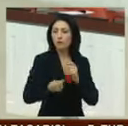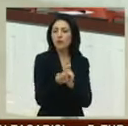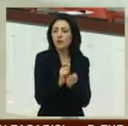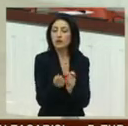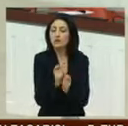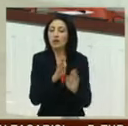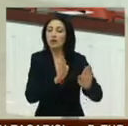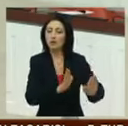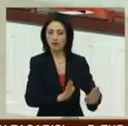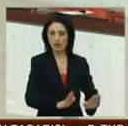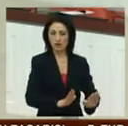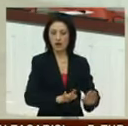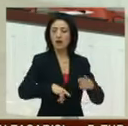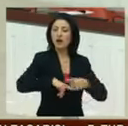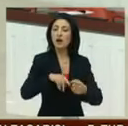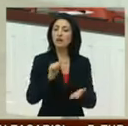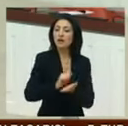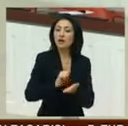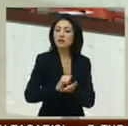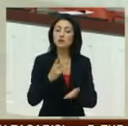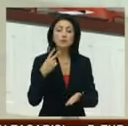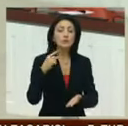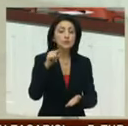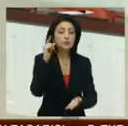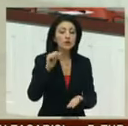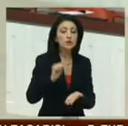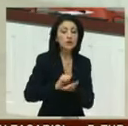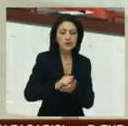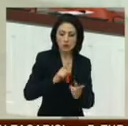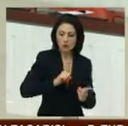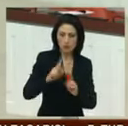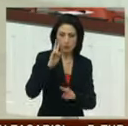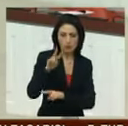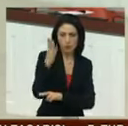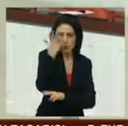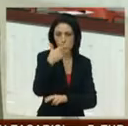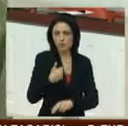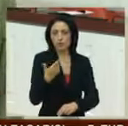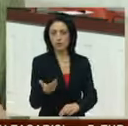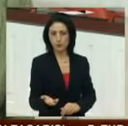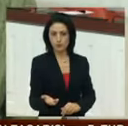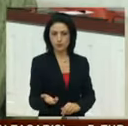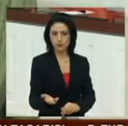kaldı. Hrant Dink duruşmalarını size utanç örneği olarak sunuyorum.